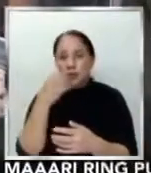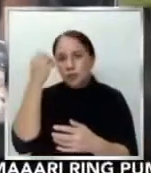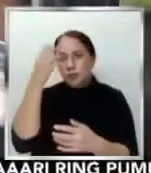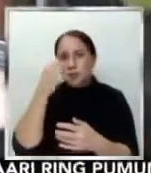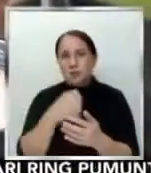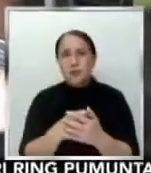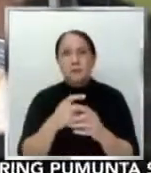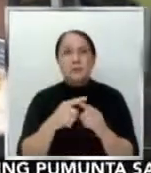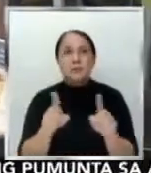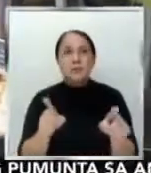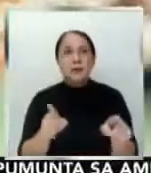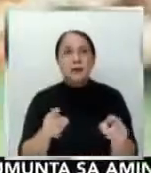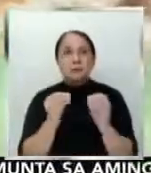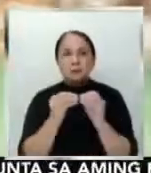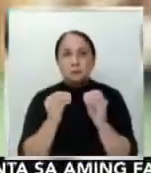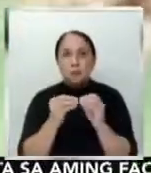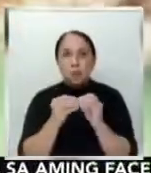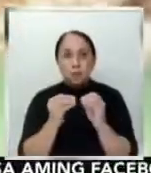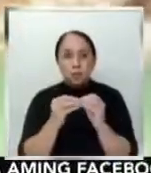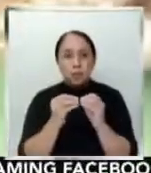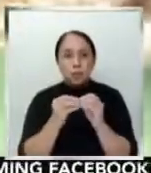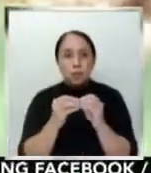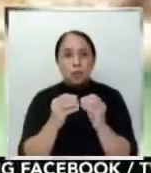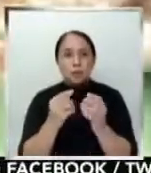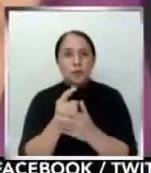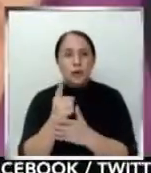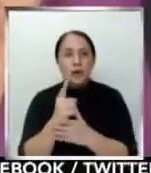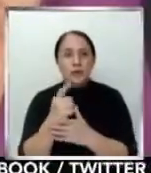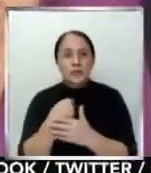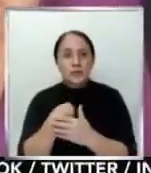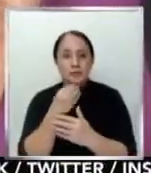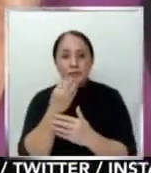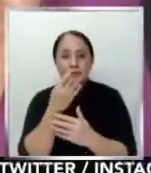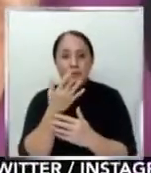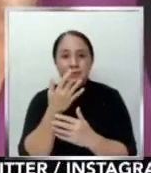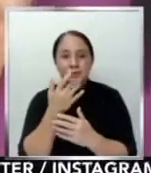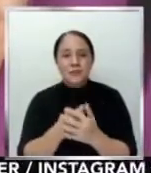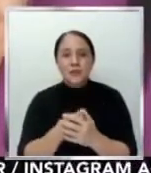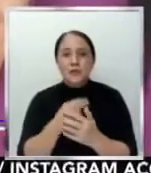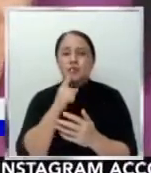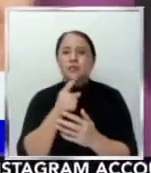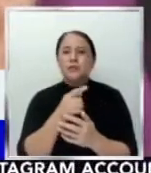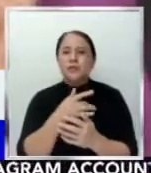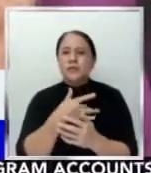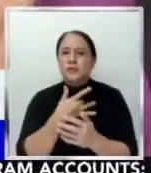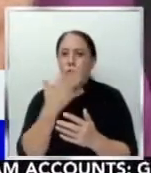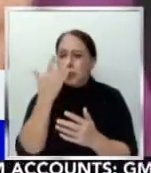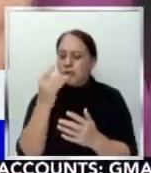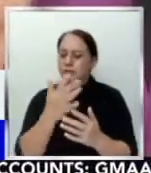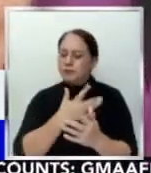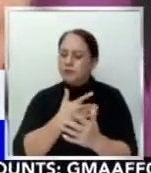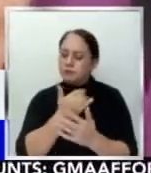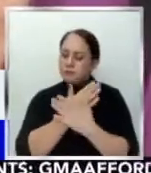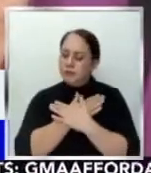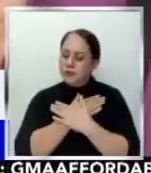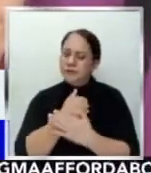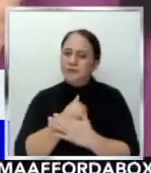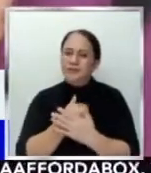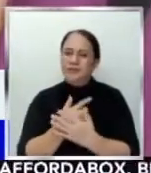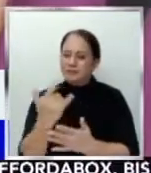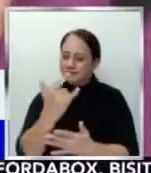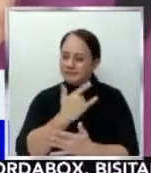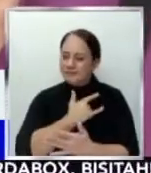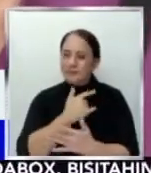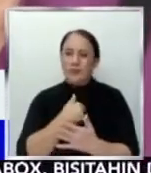higit na mas masarap umano kesa sa nakain niya. Masarap yung may nagmamahal sa'yo at may